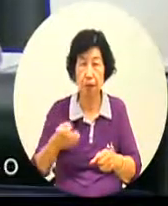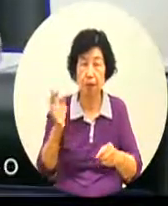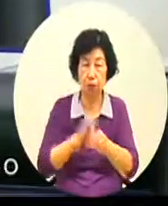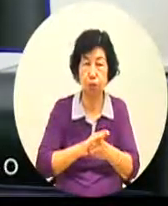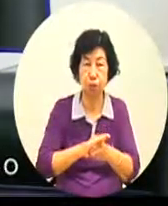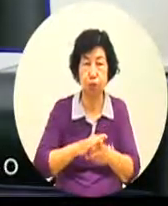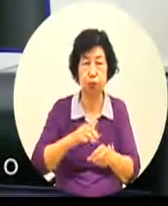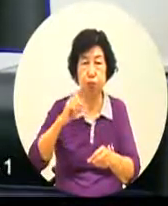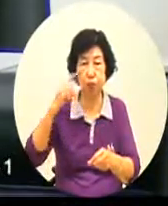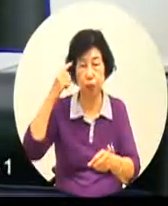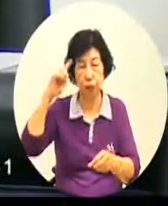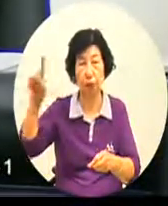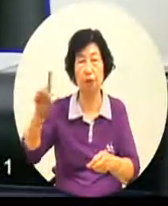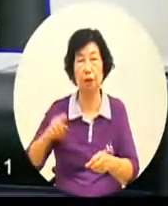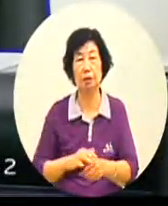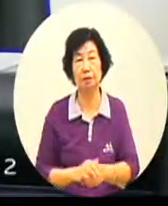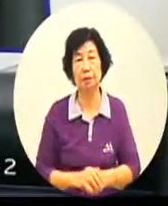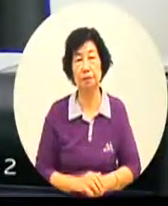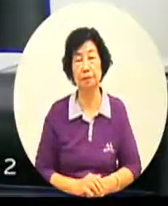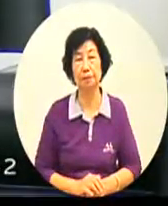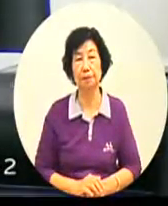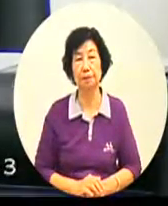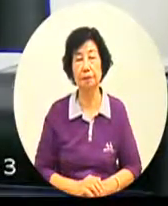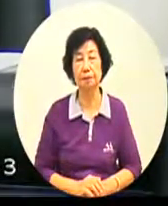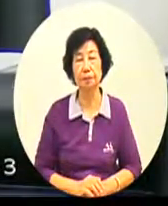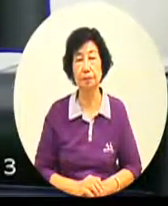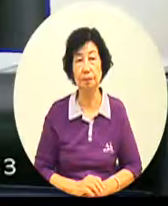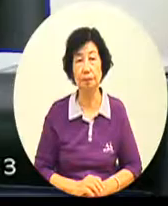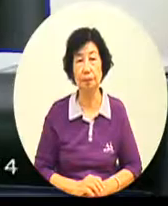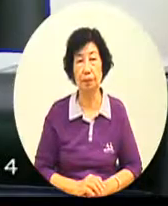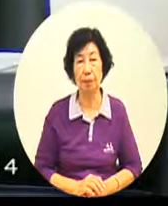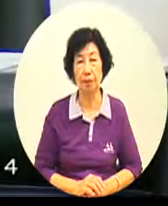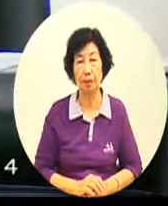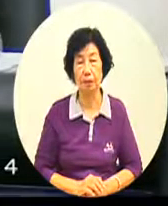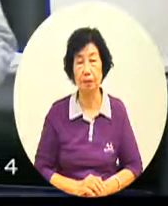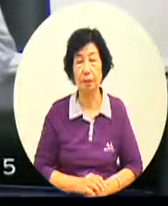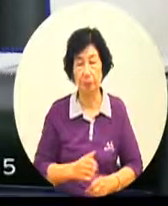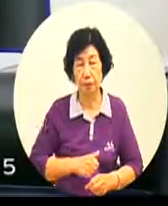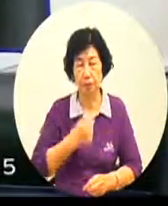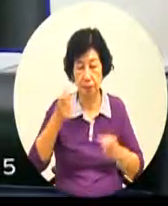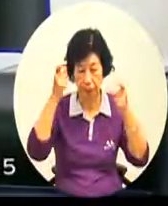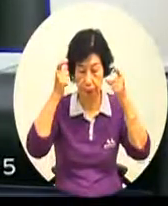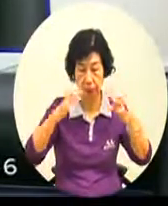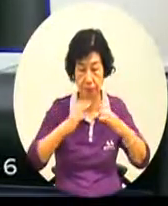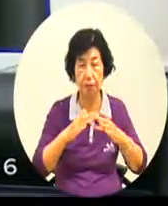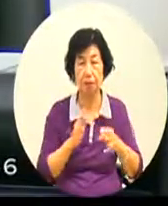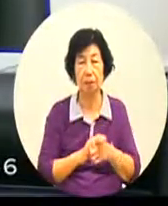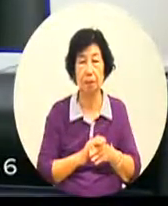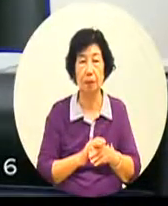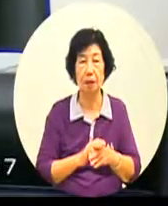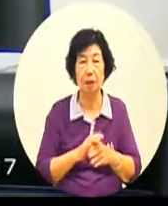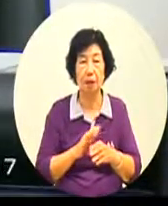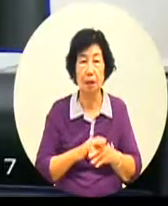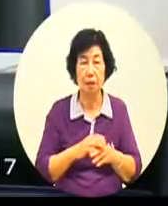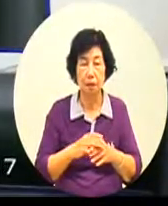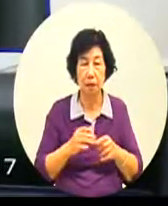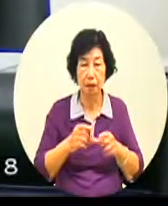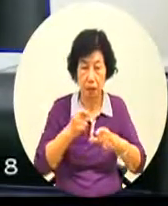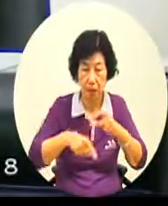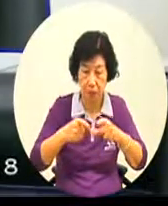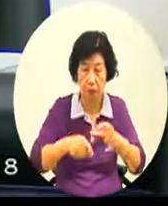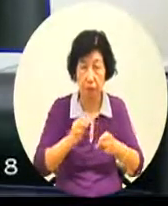这里这样子，因为我们其实高雄的产业其实是算劳工